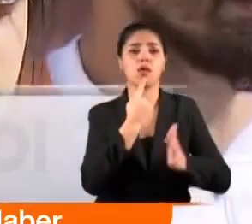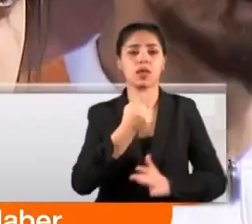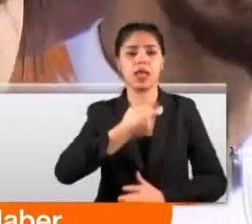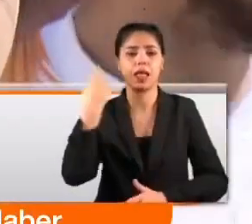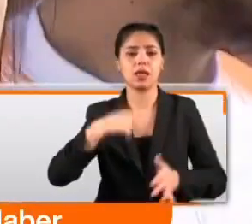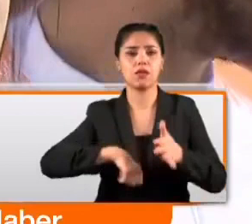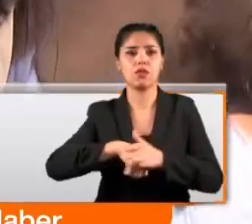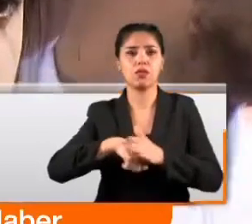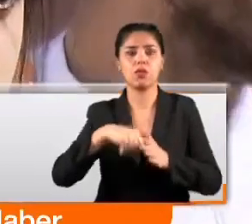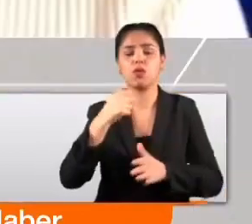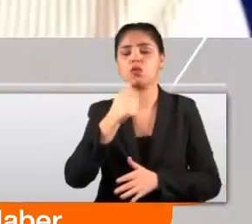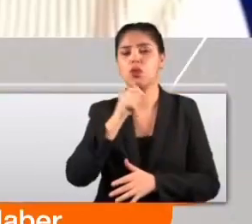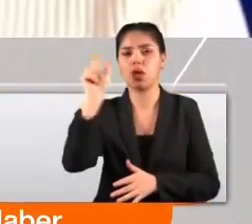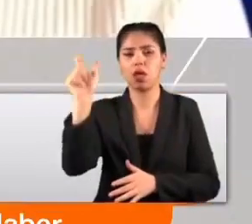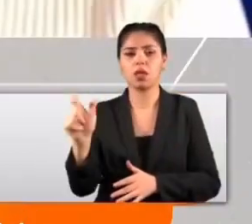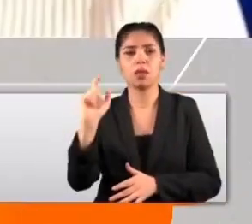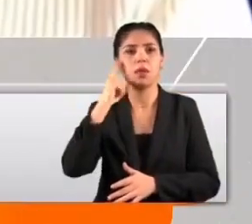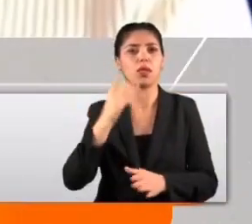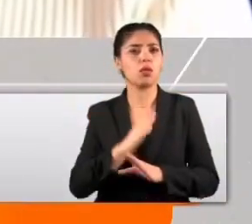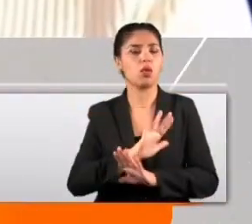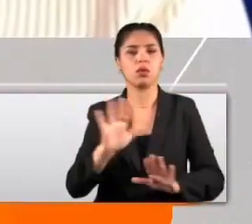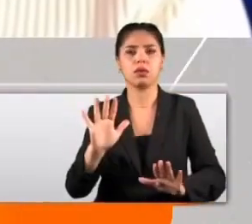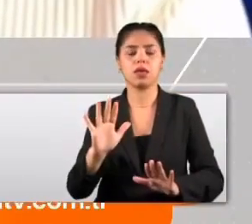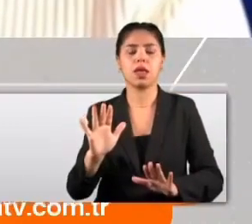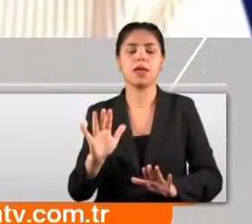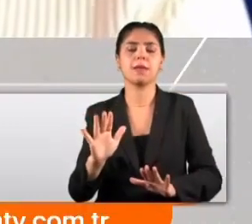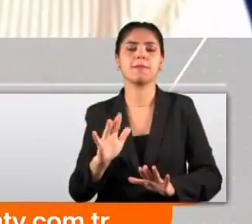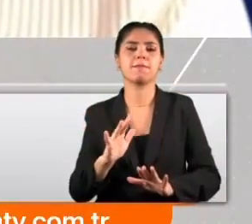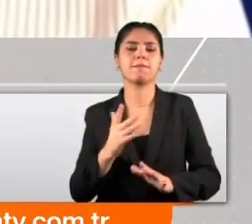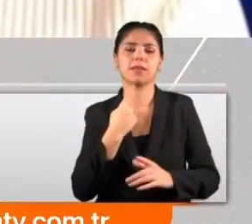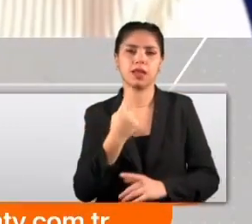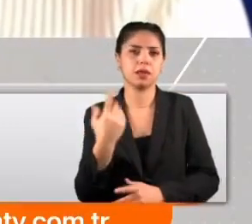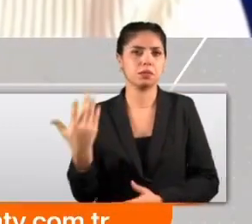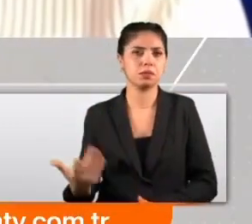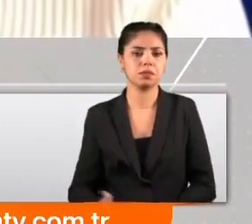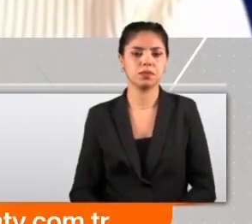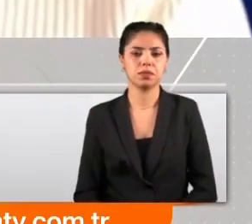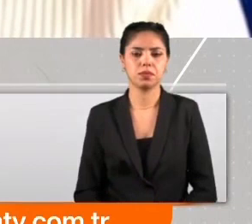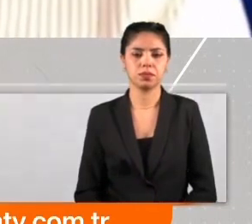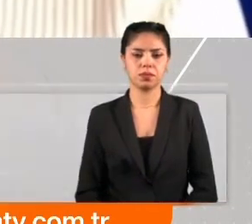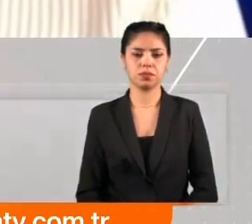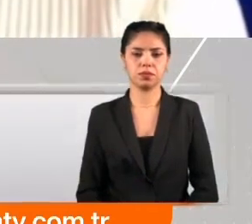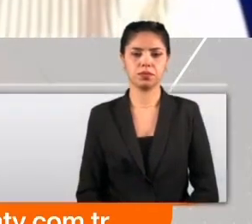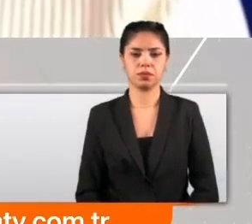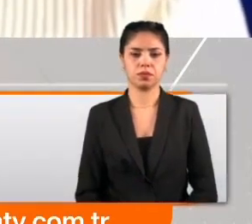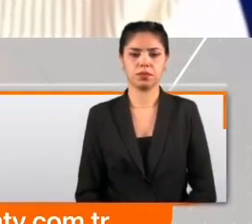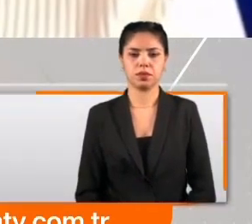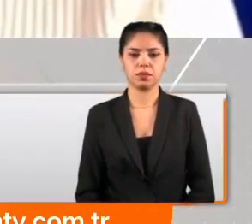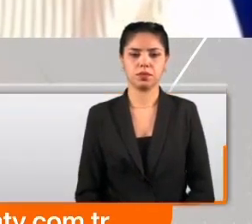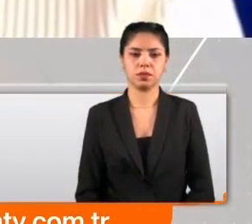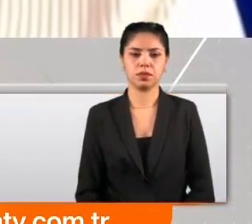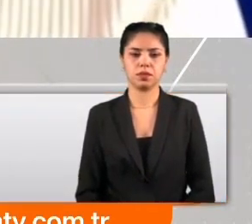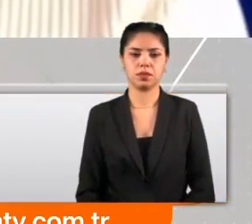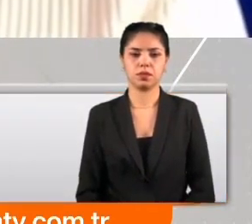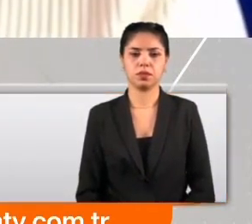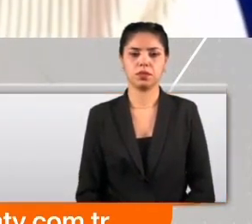bu iddiaları tek tek reddetti. Bana bir fotoğraf attı. Para geldiğini söyledi. Fondan para çıktığını. Meğersem kurguymuş. Ben de gittim